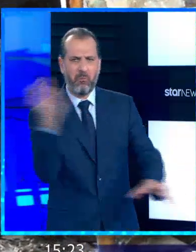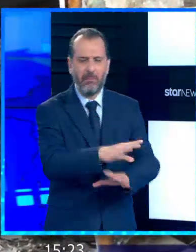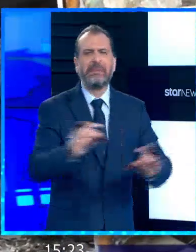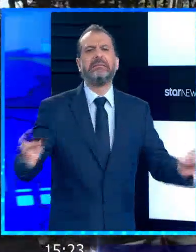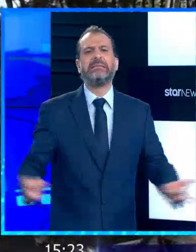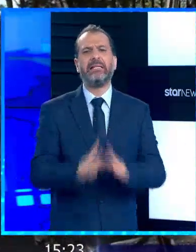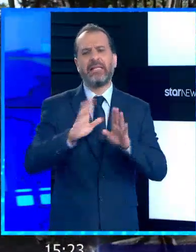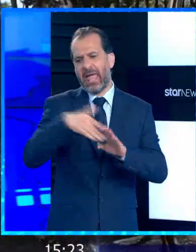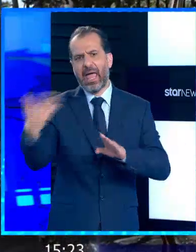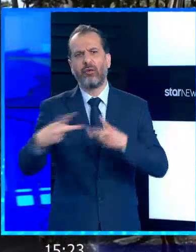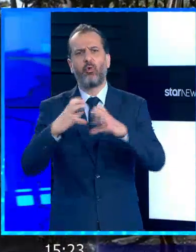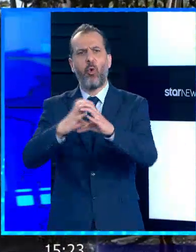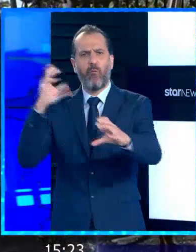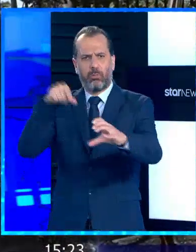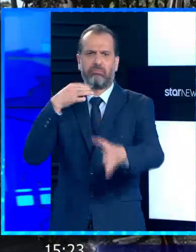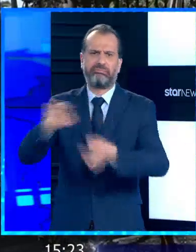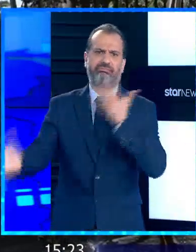λαμπάδιασαν.